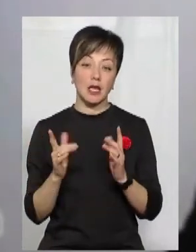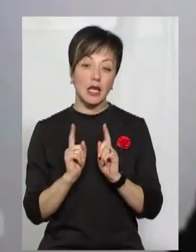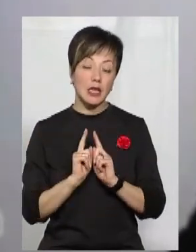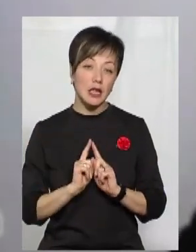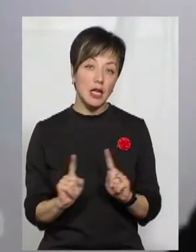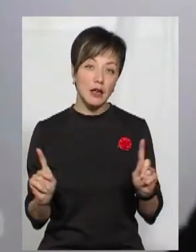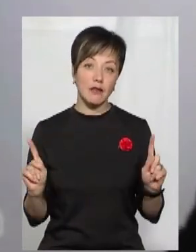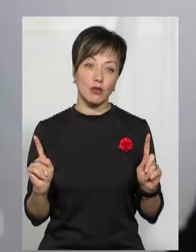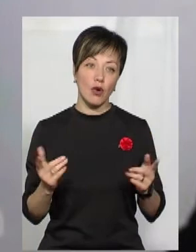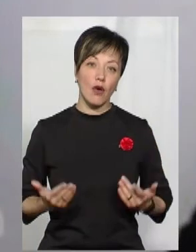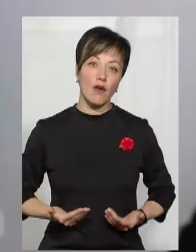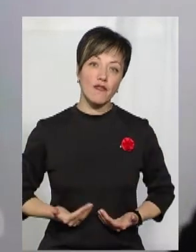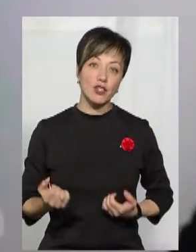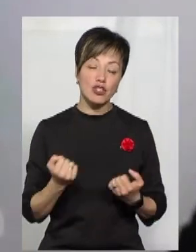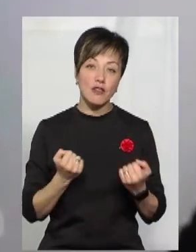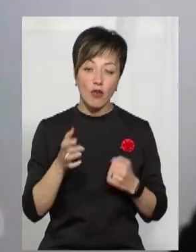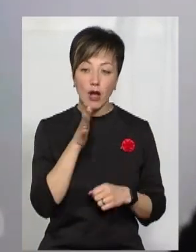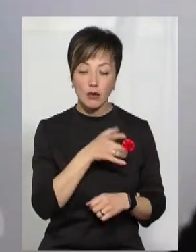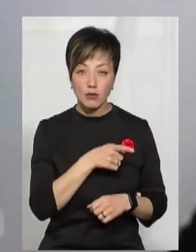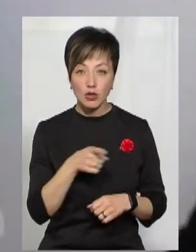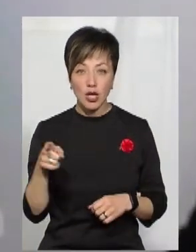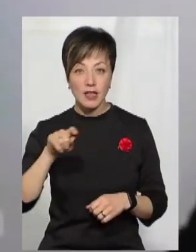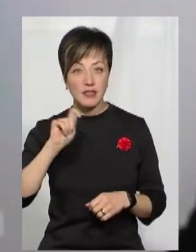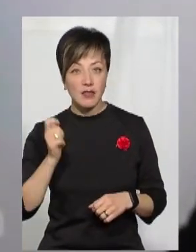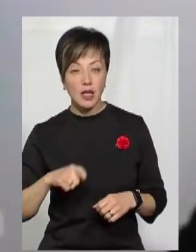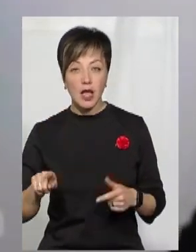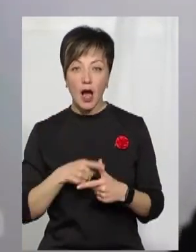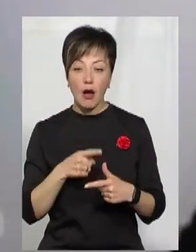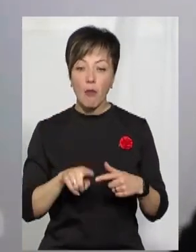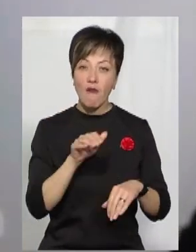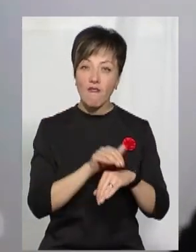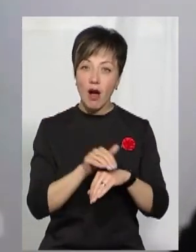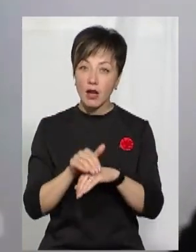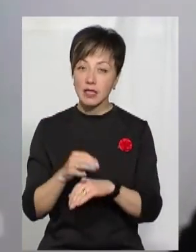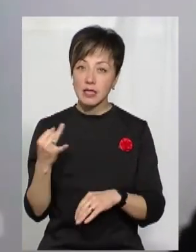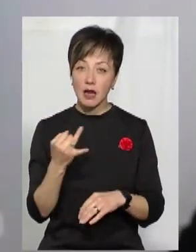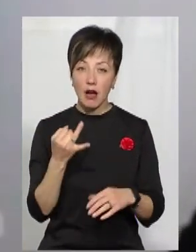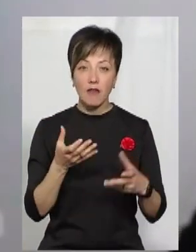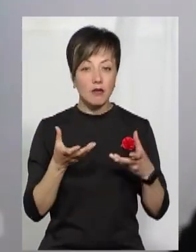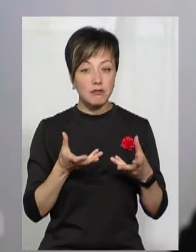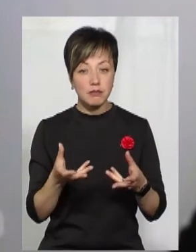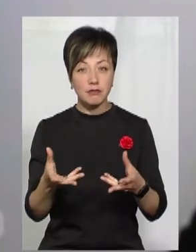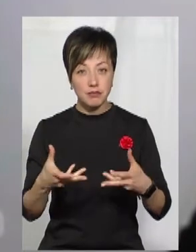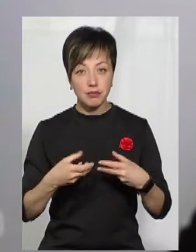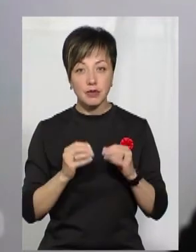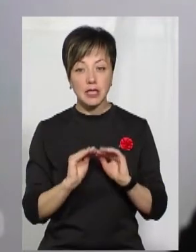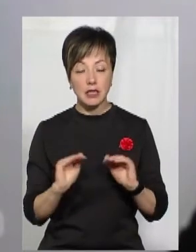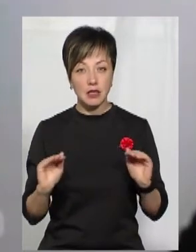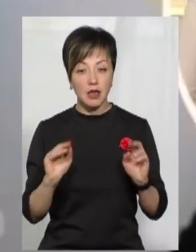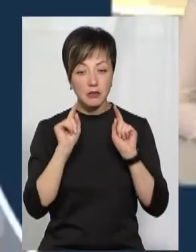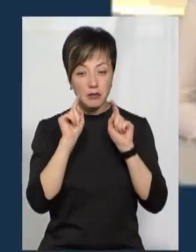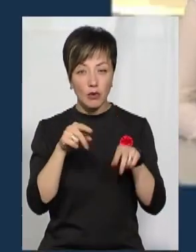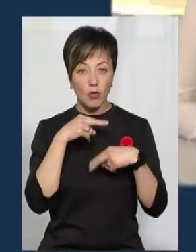дивного виживання під час війни, або якісь такі факти цікаві саме вражають дітей і звертають їхню